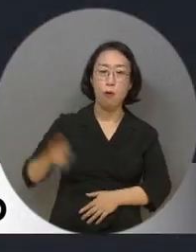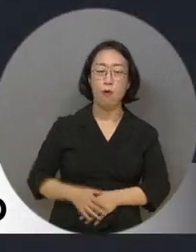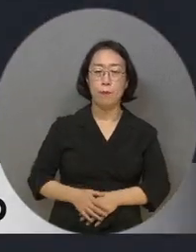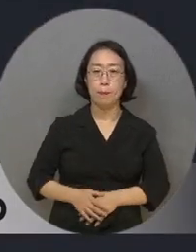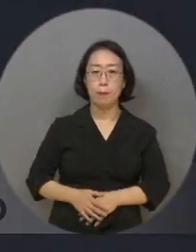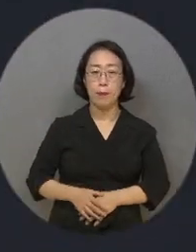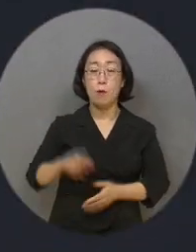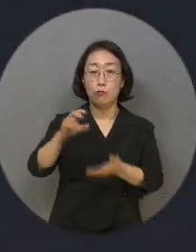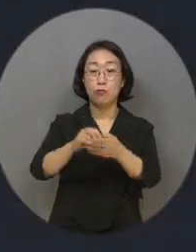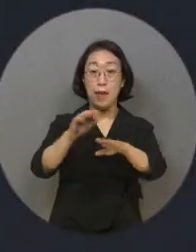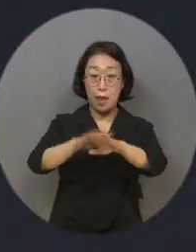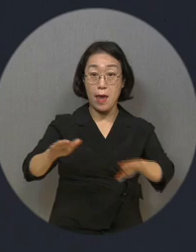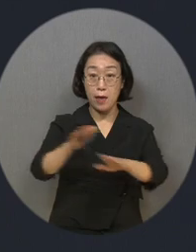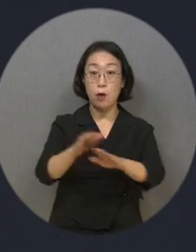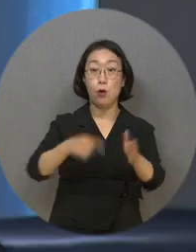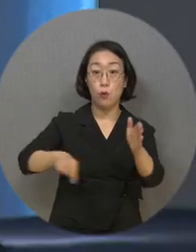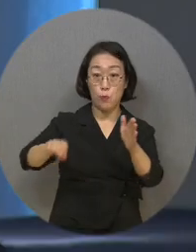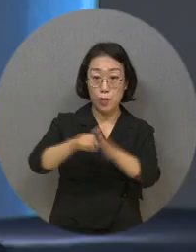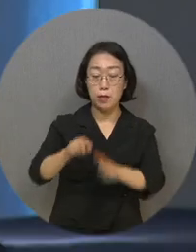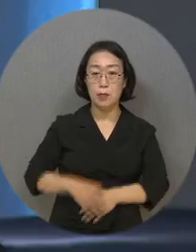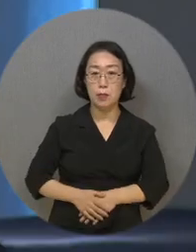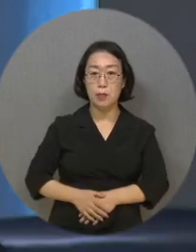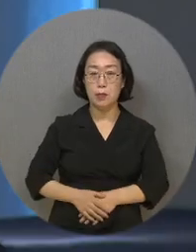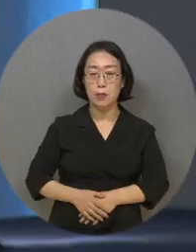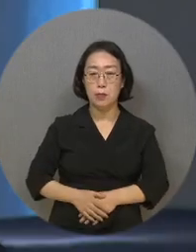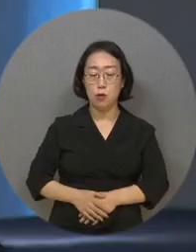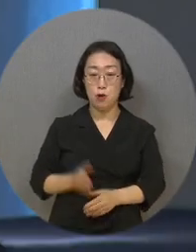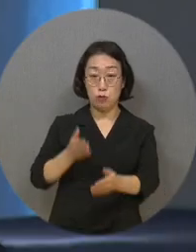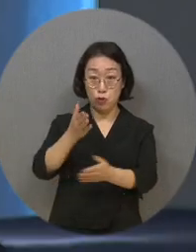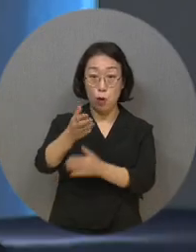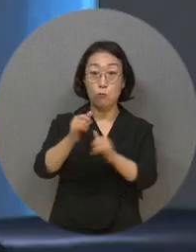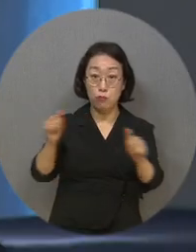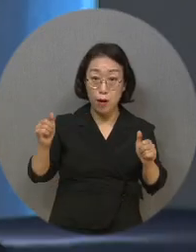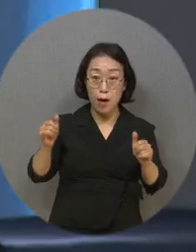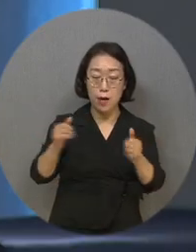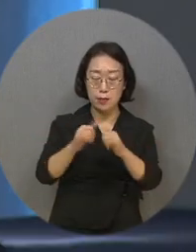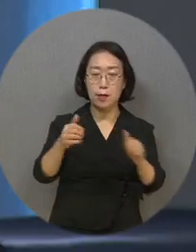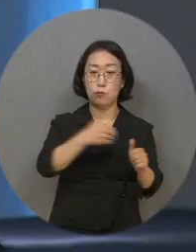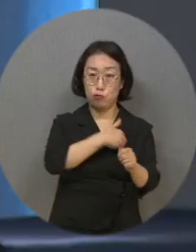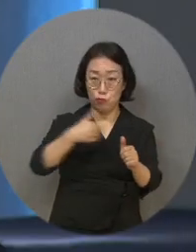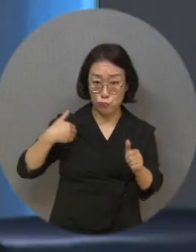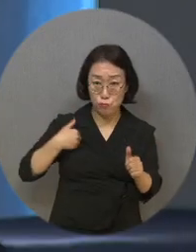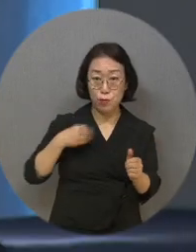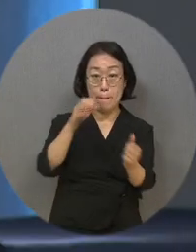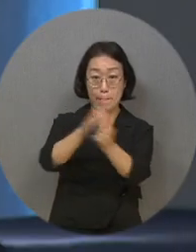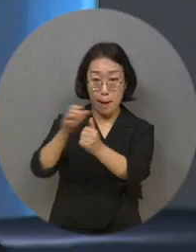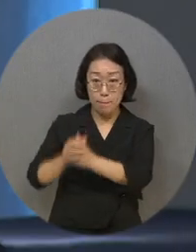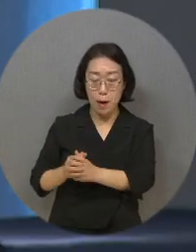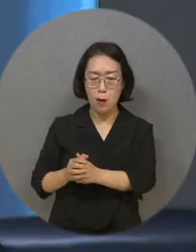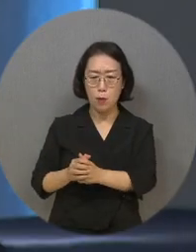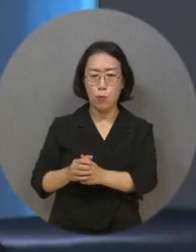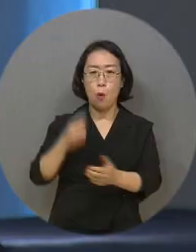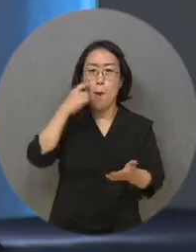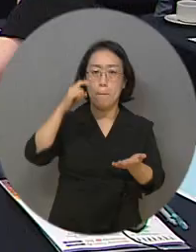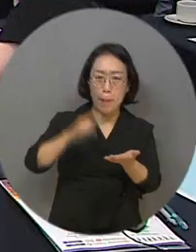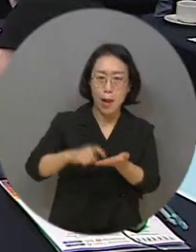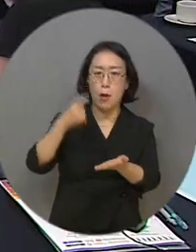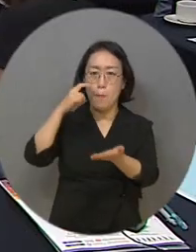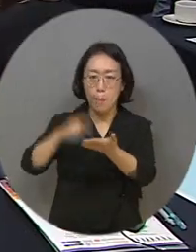이러한 문제를 해결하고 예방하기 위해 전문화된 인력 확보, 데이터 구축을 통한 위기가구 발굴 시스템